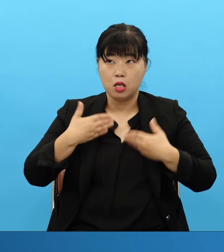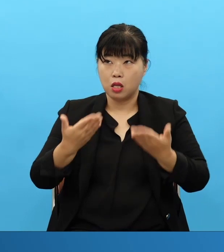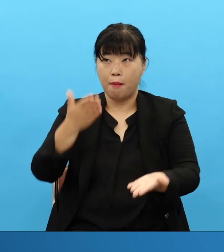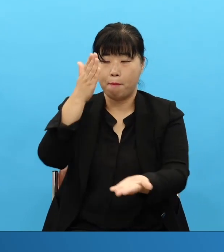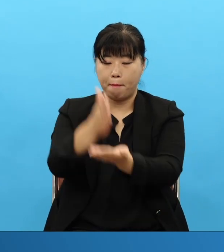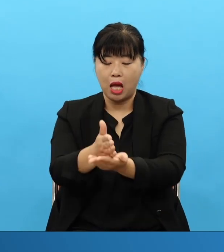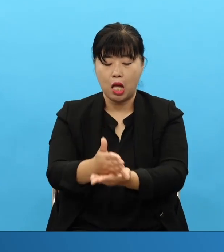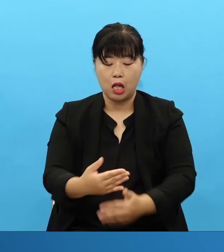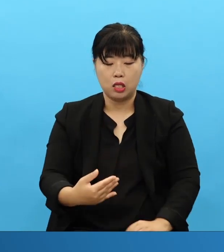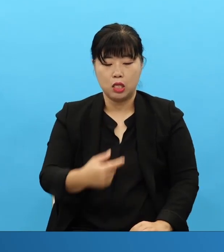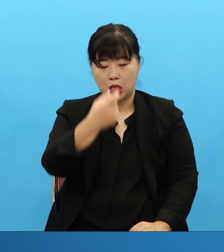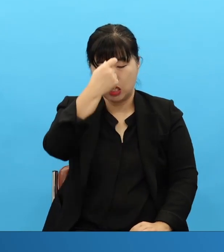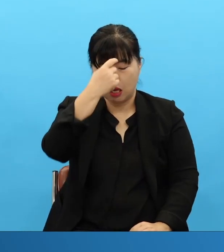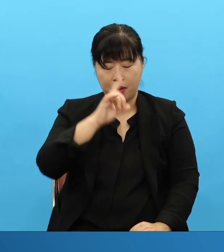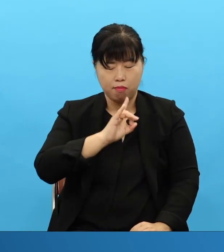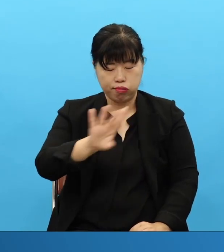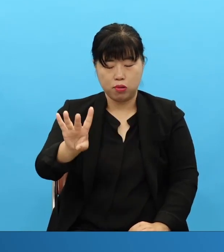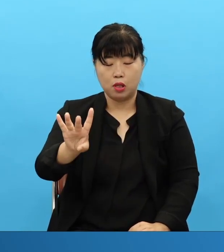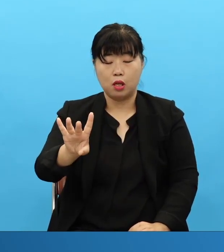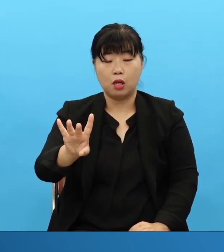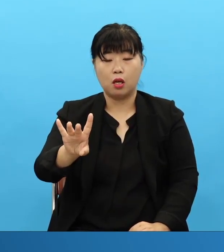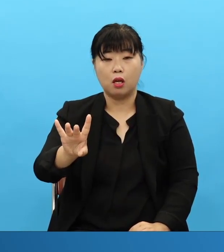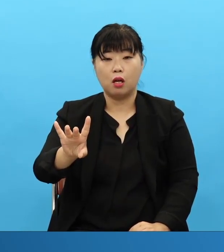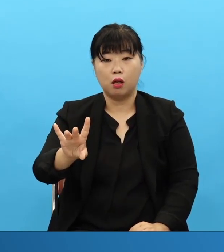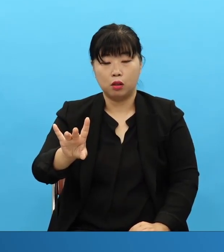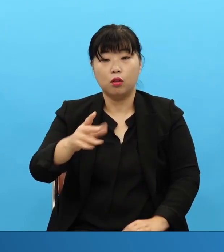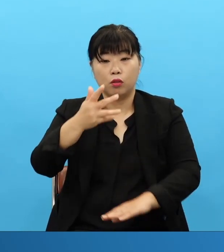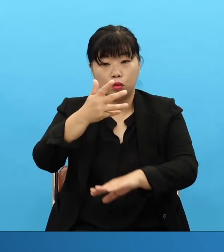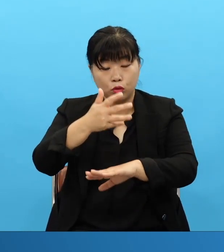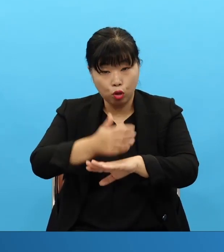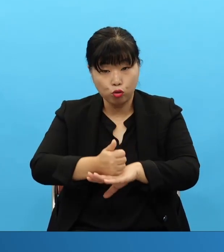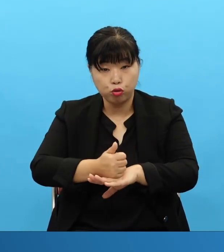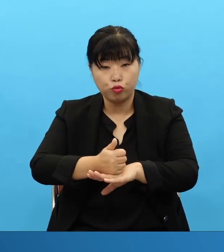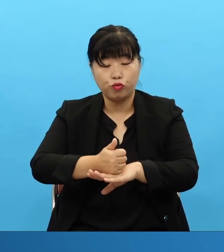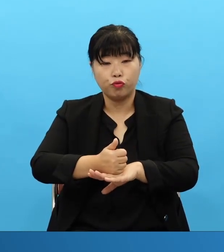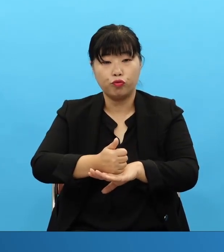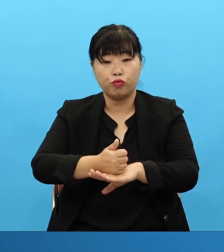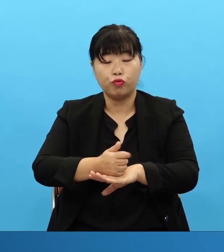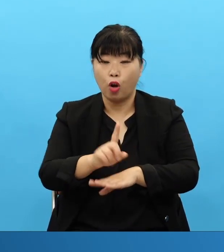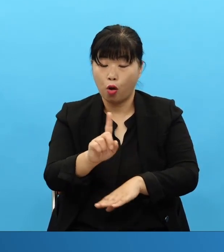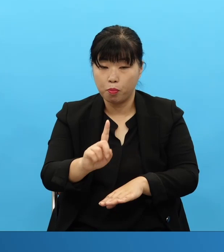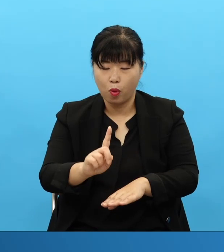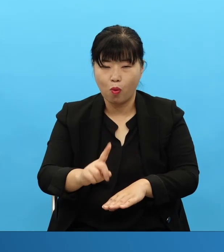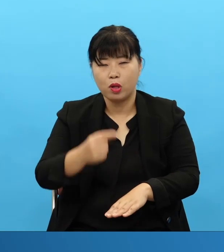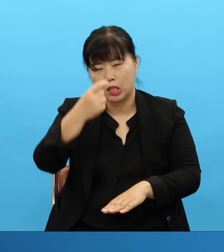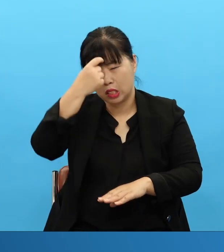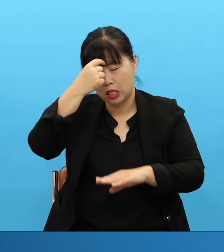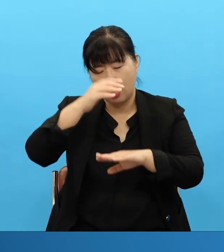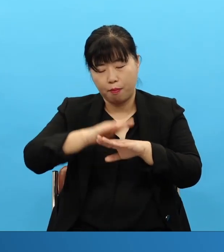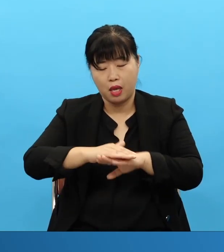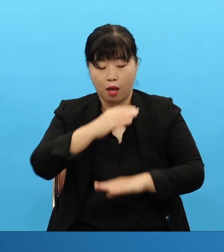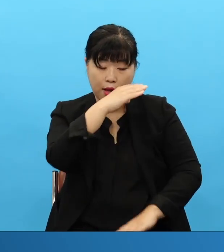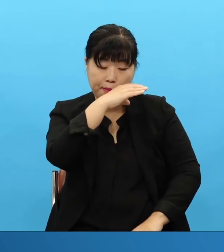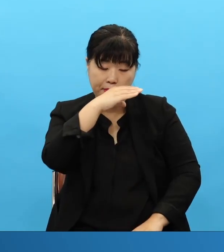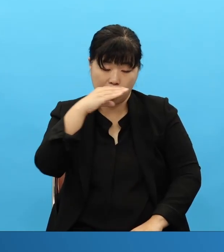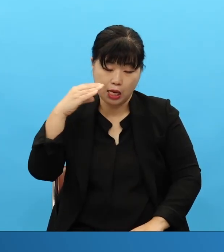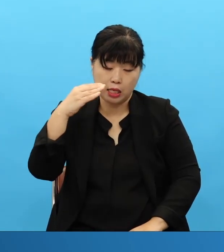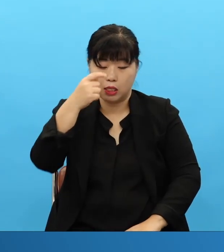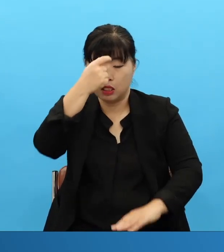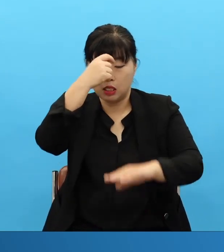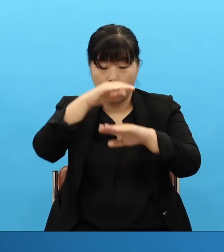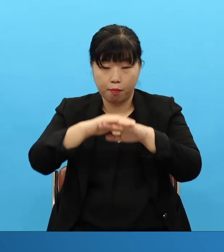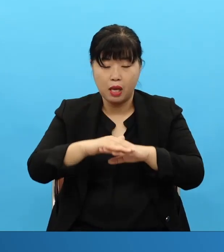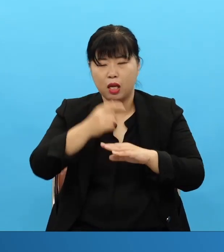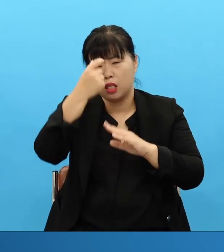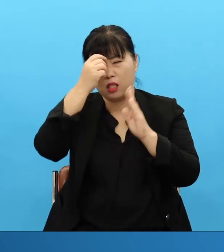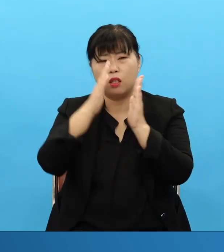tremendous advantages. 안식일마다 찾아가서 뭘 가르쳤겠습니까? Every 올바른 예배와 기도. Every Sabbath he went and what did he teach them? Correct worship